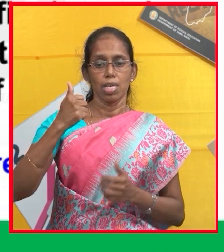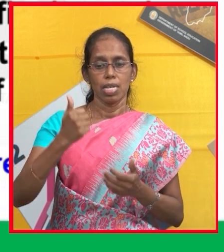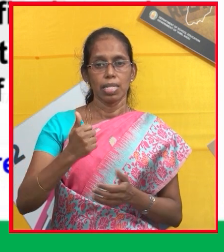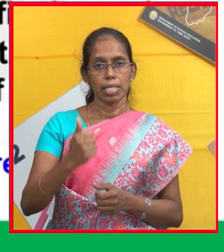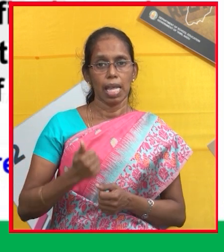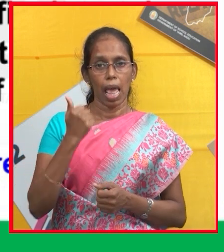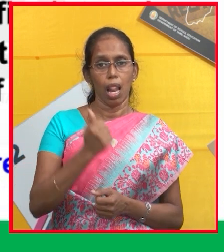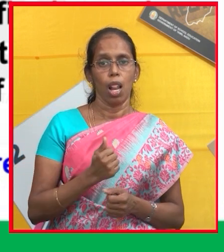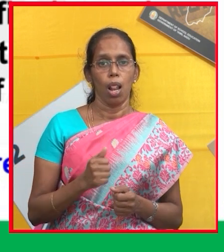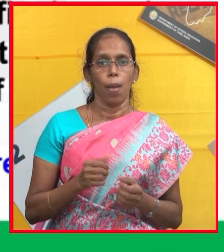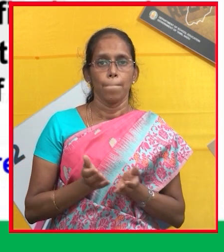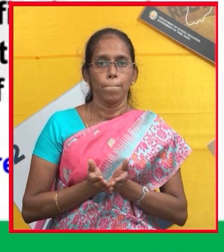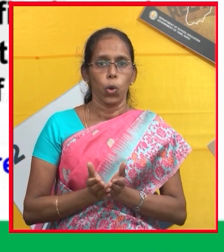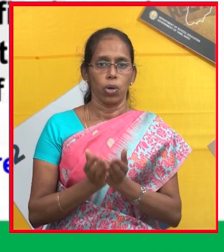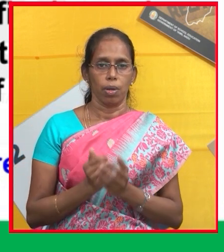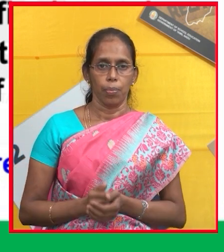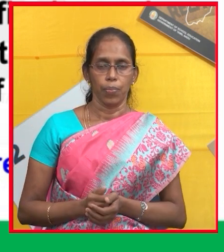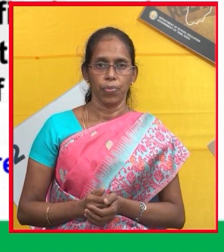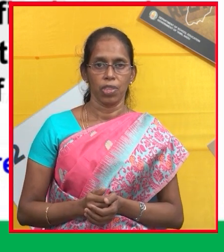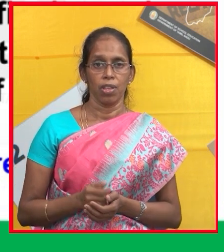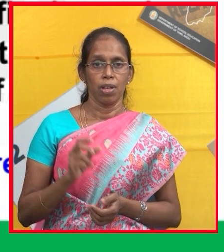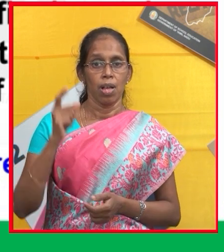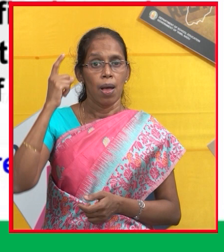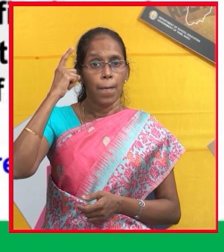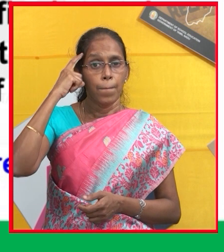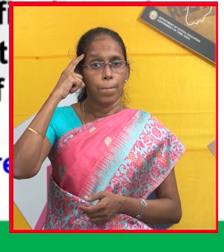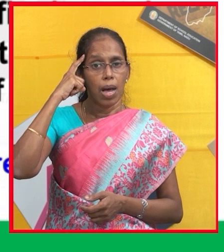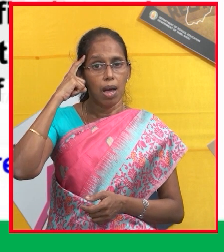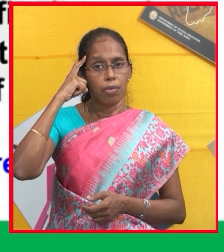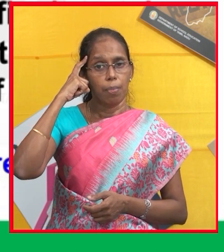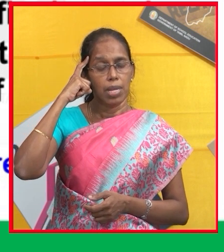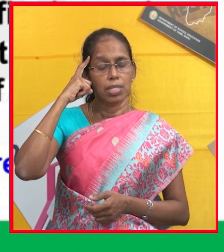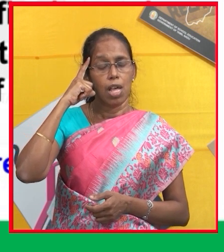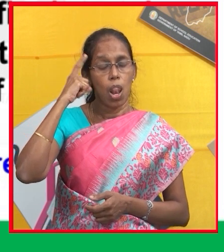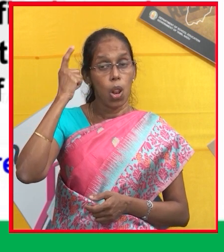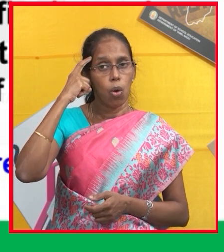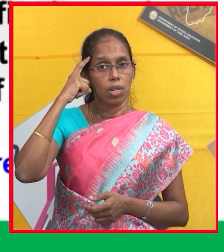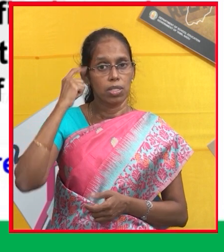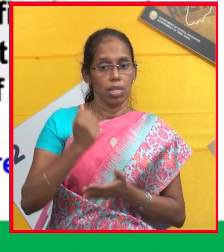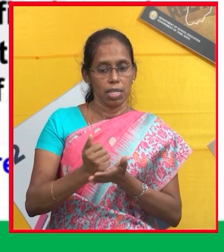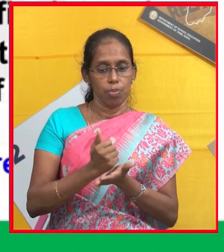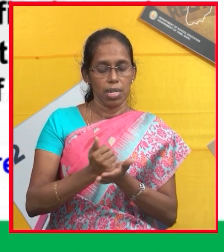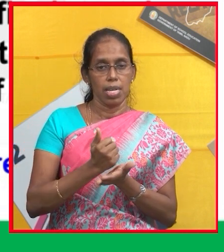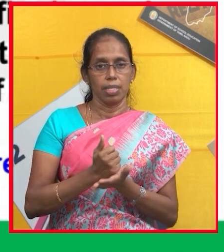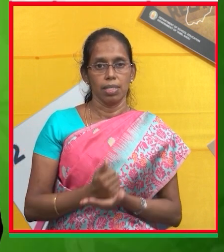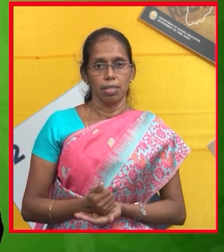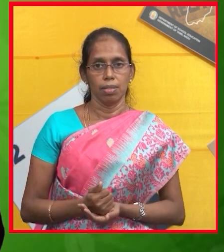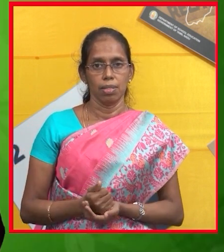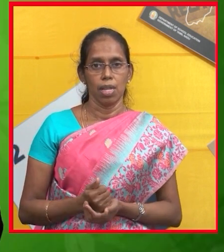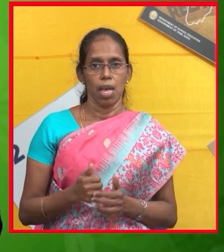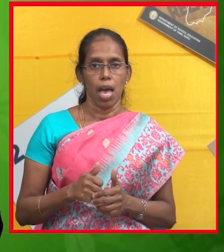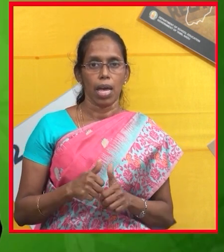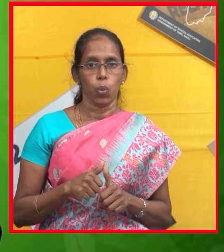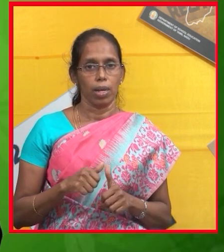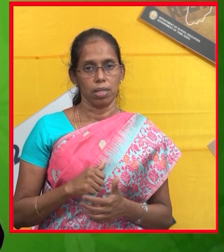the word acquainted, having personal knowledge as a result of study, experience, etc. informed. That